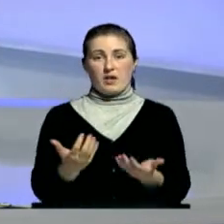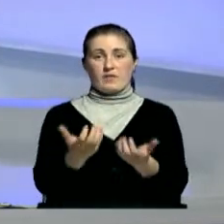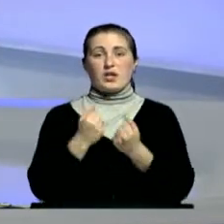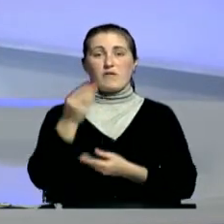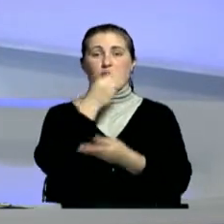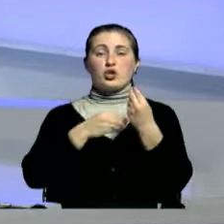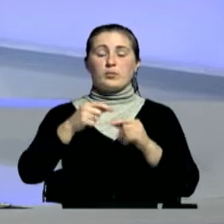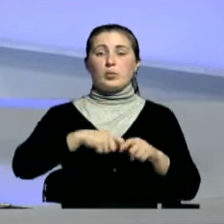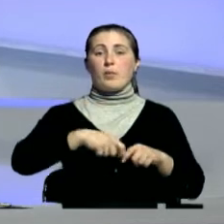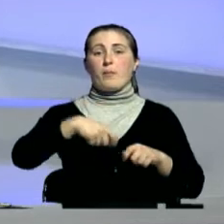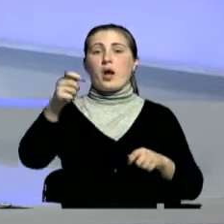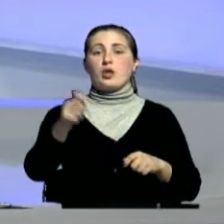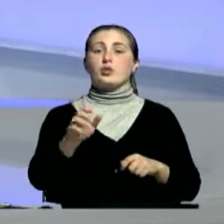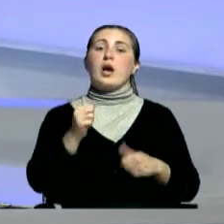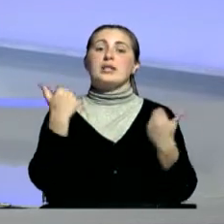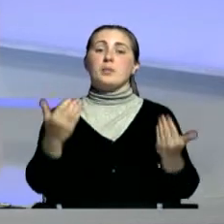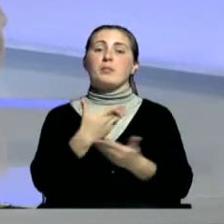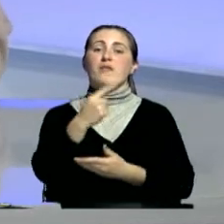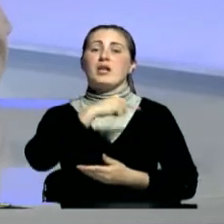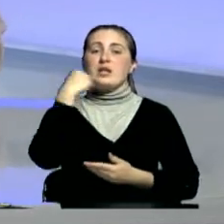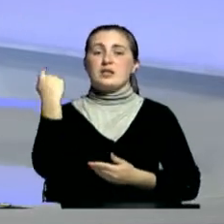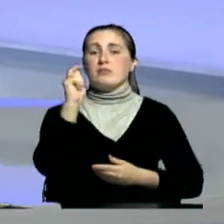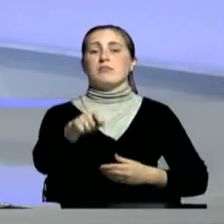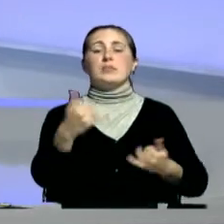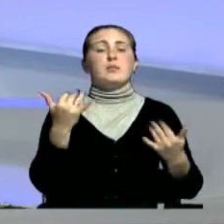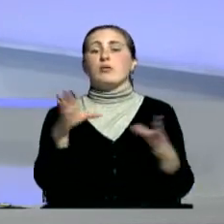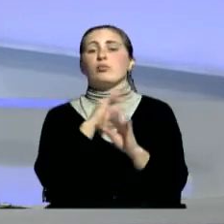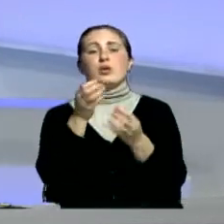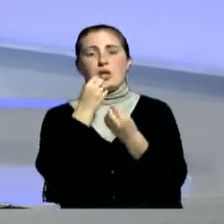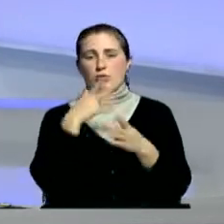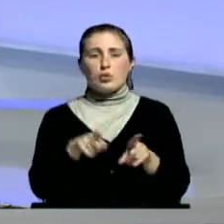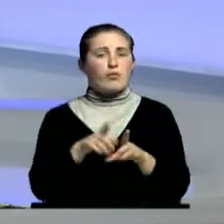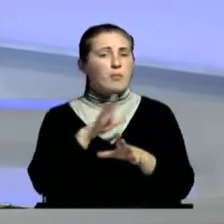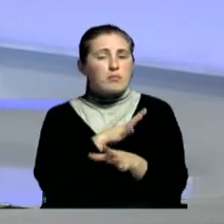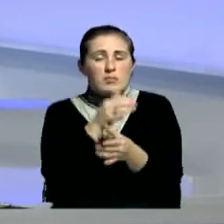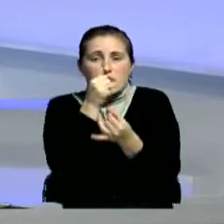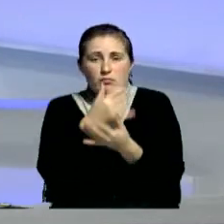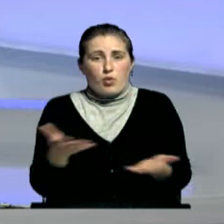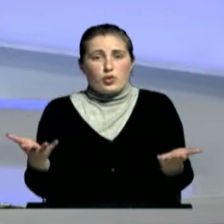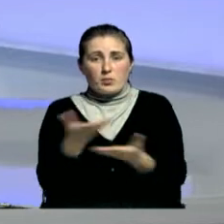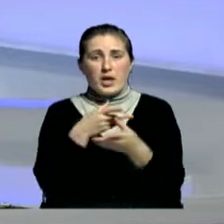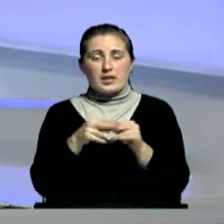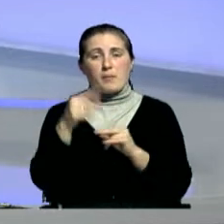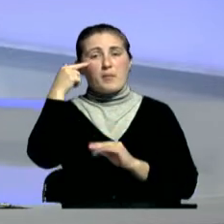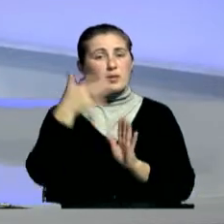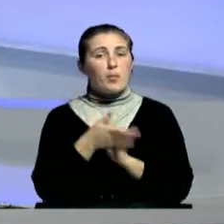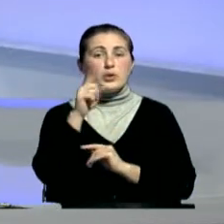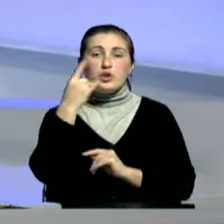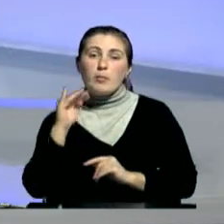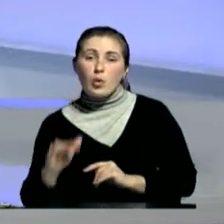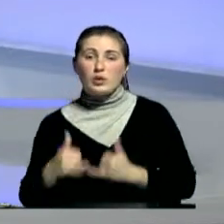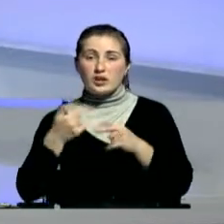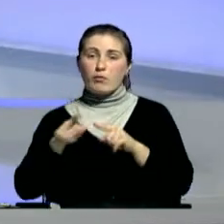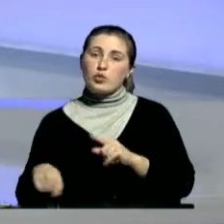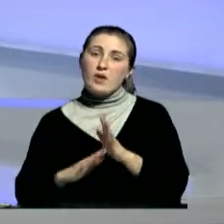волшебную палочку, да, и вот, а теперь мы в России, теперь все будет хорошо. Такого быть не может, мы с вами это понимаем. Даже ребенку для того, чтобы